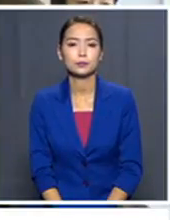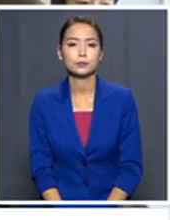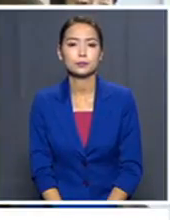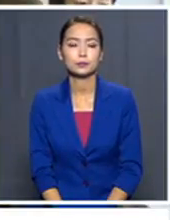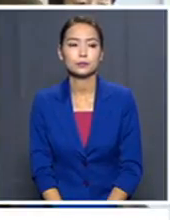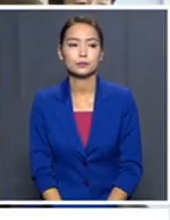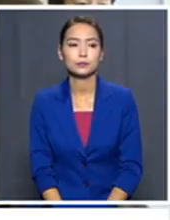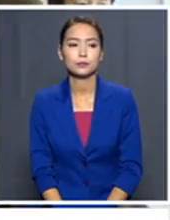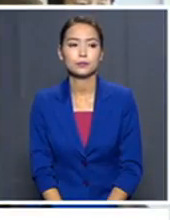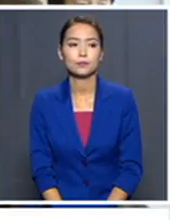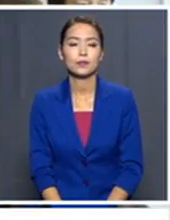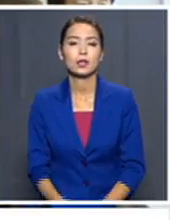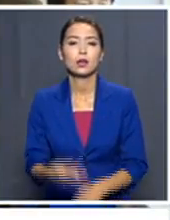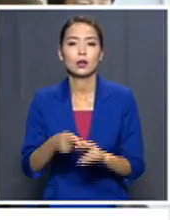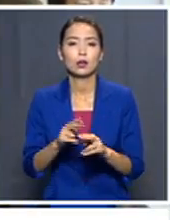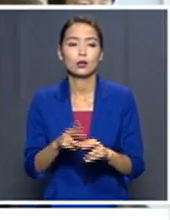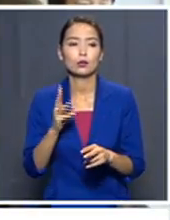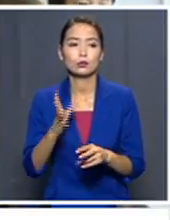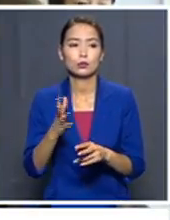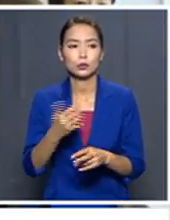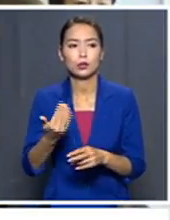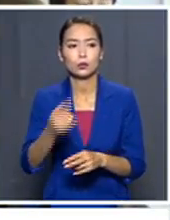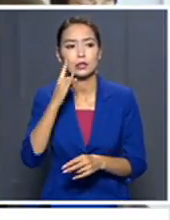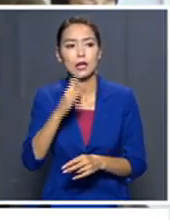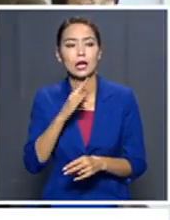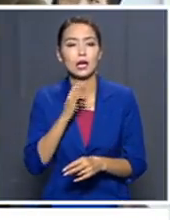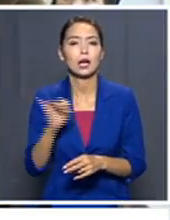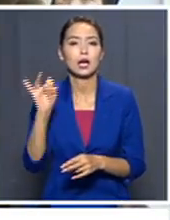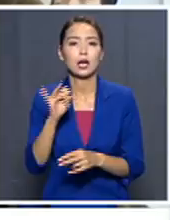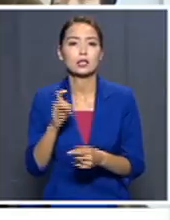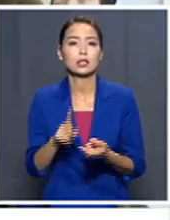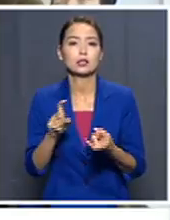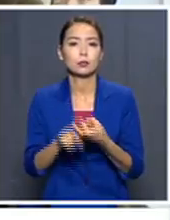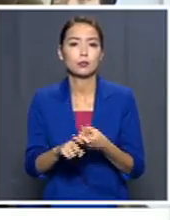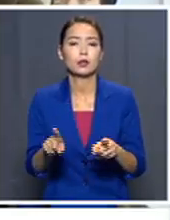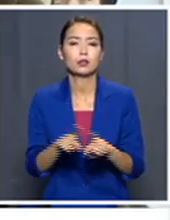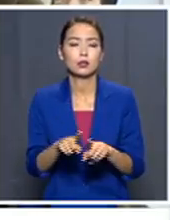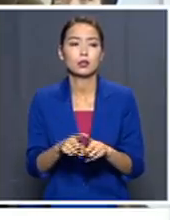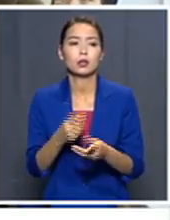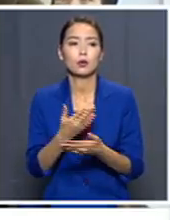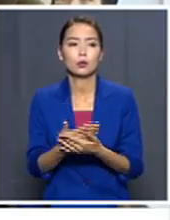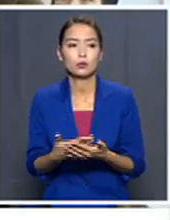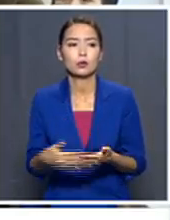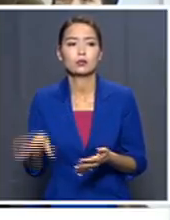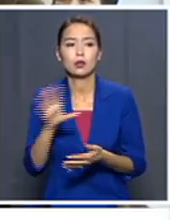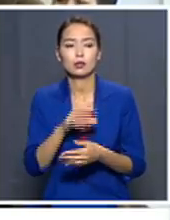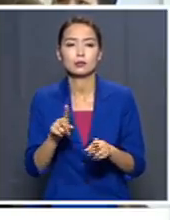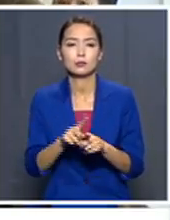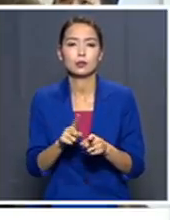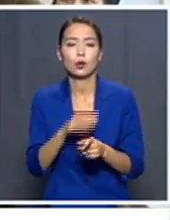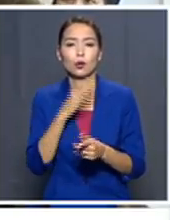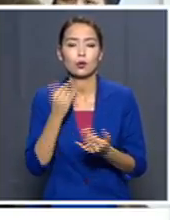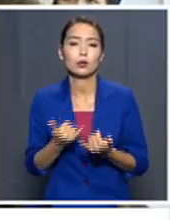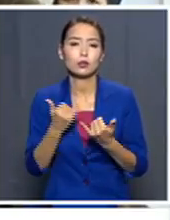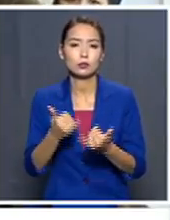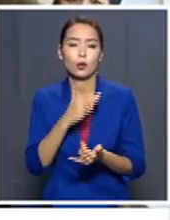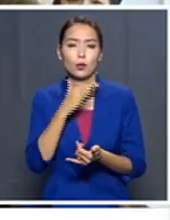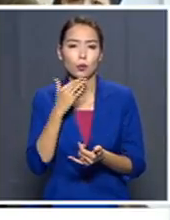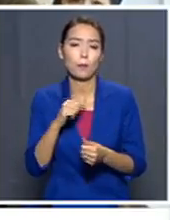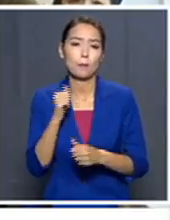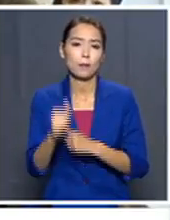Сонда 3,5 мыңдай Қазақстанның тарихына байланысты, оның ішінде 18-ші ғасырға көбінесе материалдар